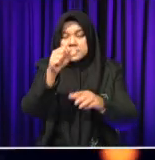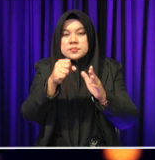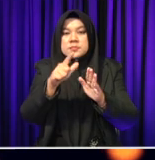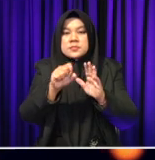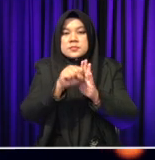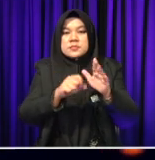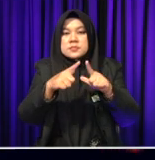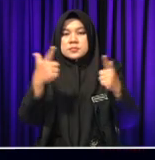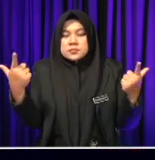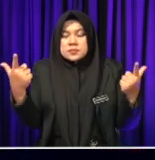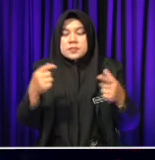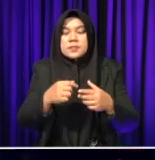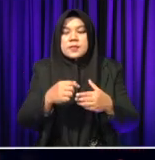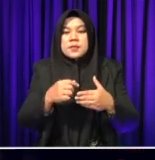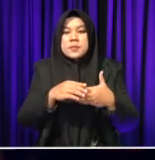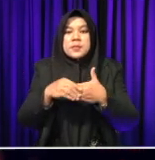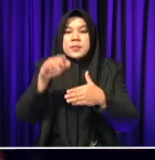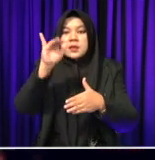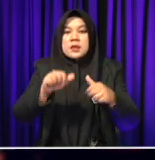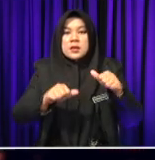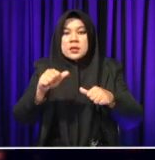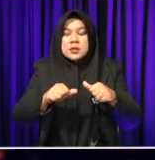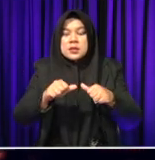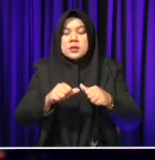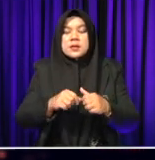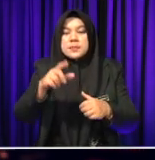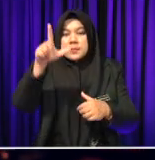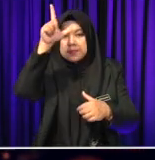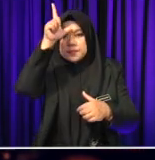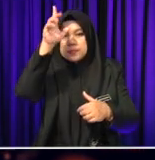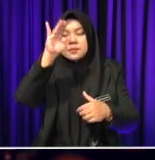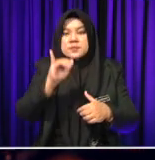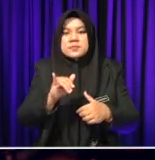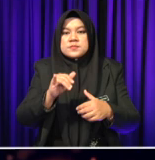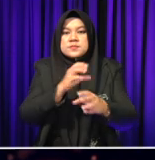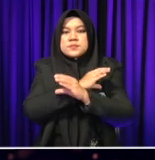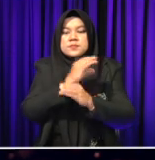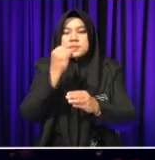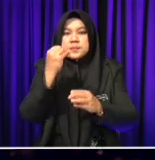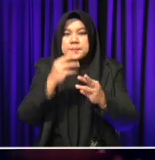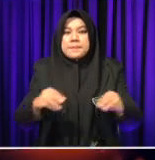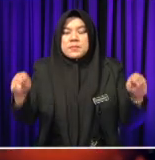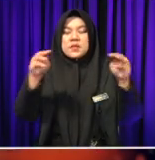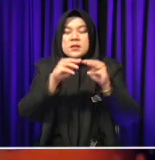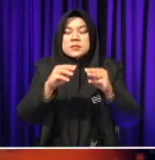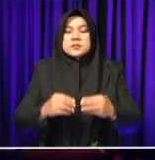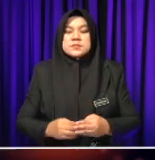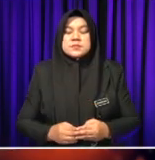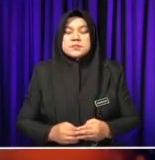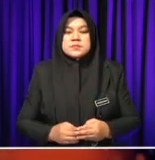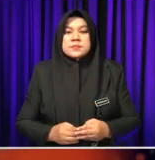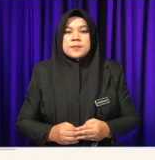adil ialah pemuda yang taat beribadah dan seseorang yang hatinya mencinta masjid okey bagus dua orang yang saling